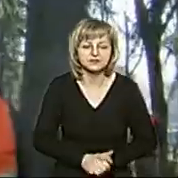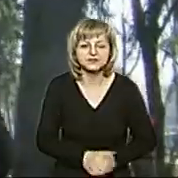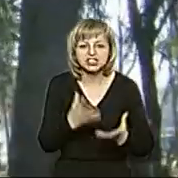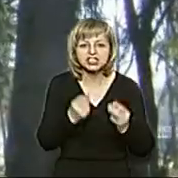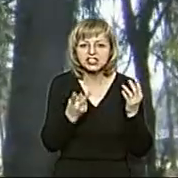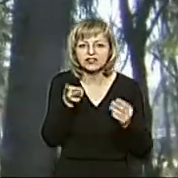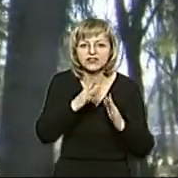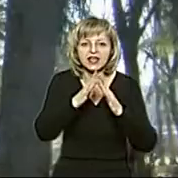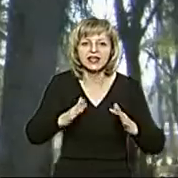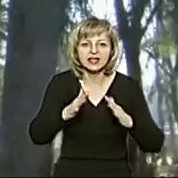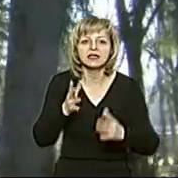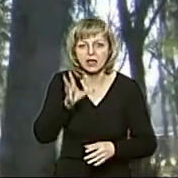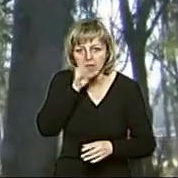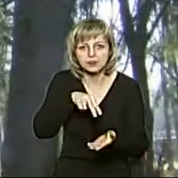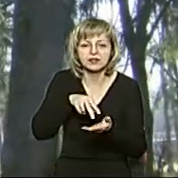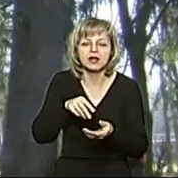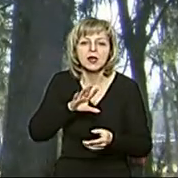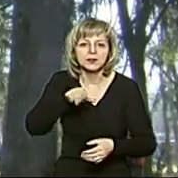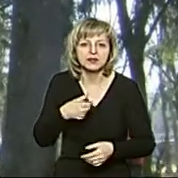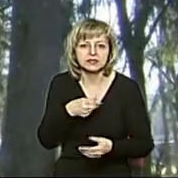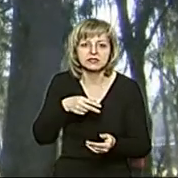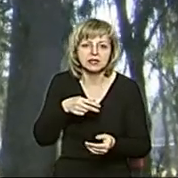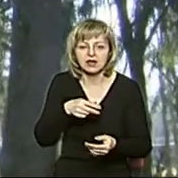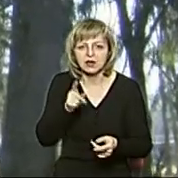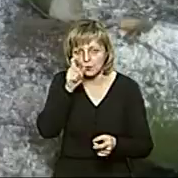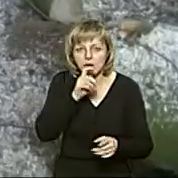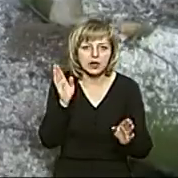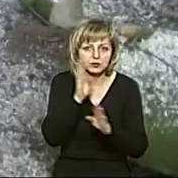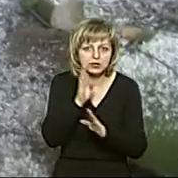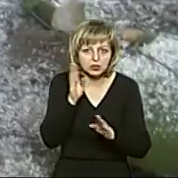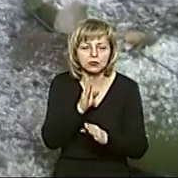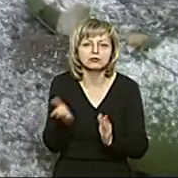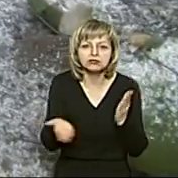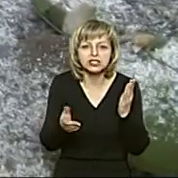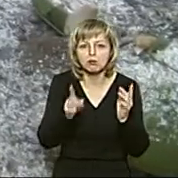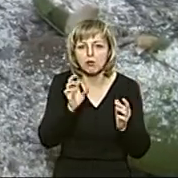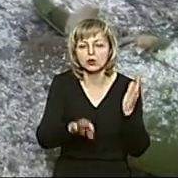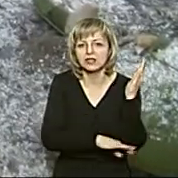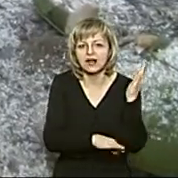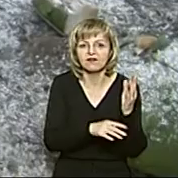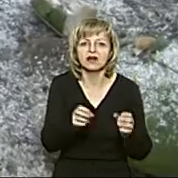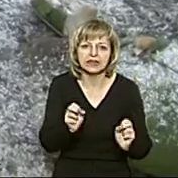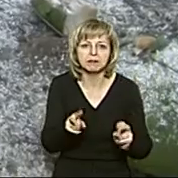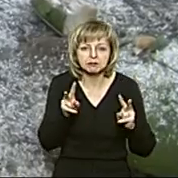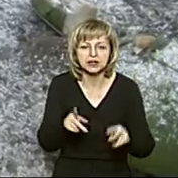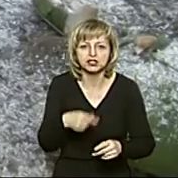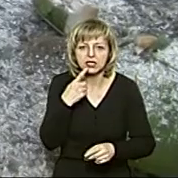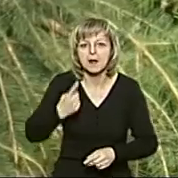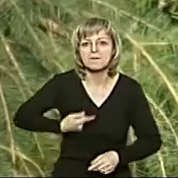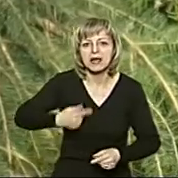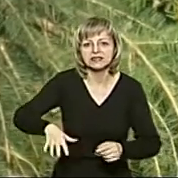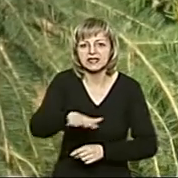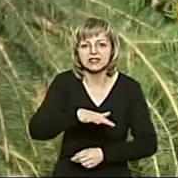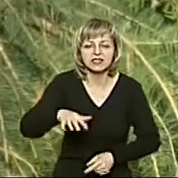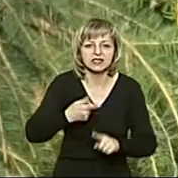Ще дві ялини, які встояли після негоди, комунальники сьогодні зріжуть, бо дерева потенційно небезпечні, каже майстер дільниці. На